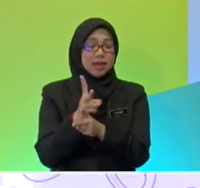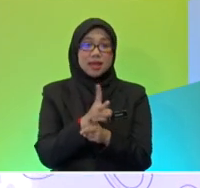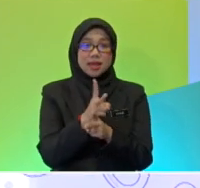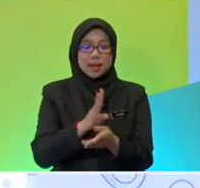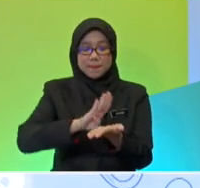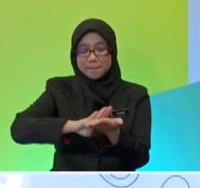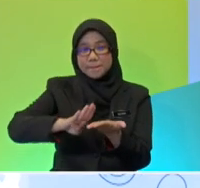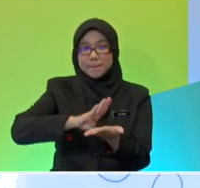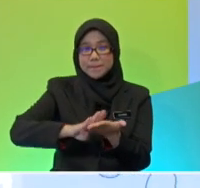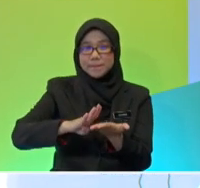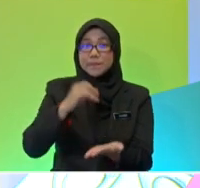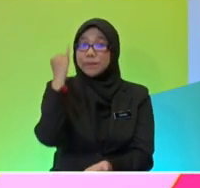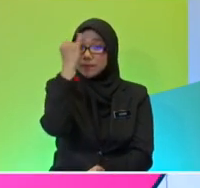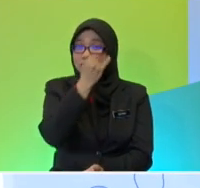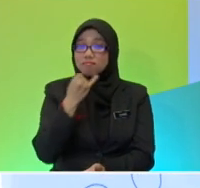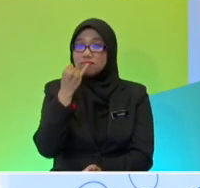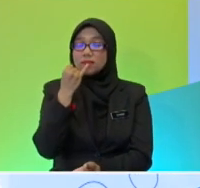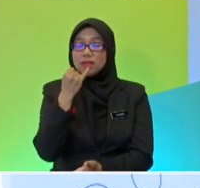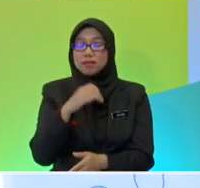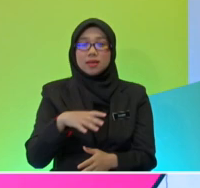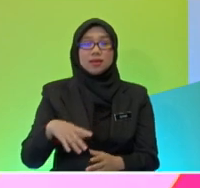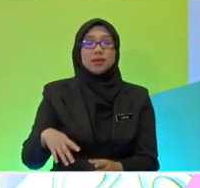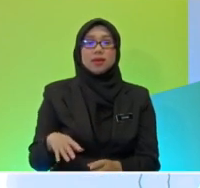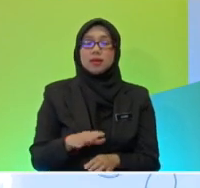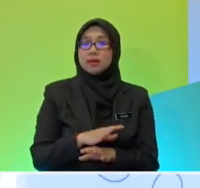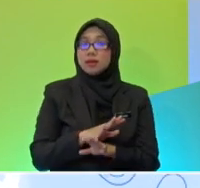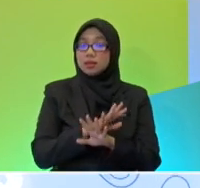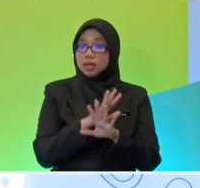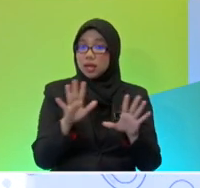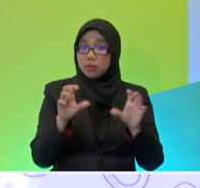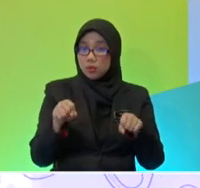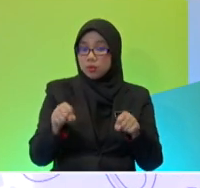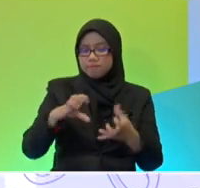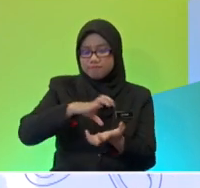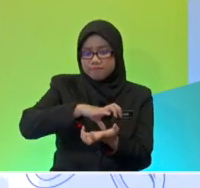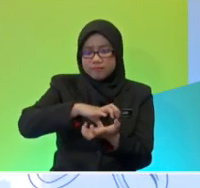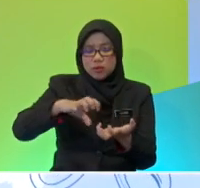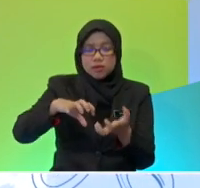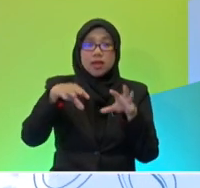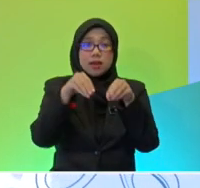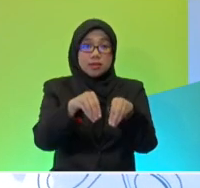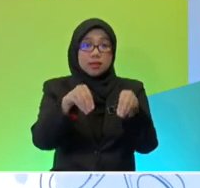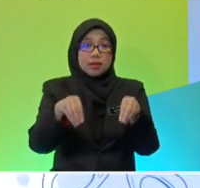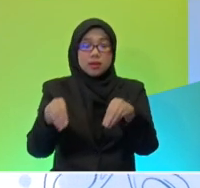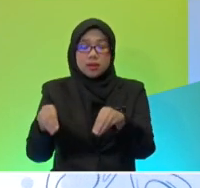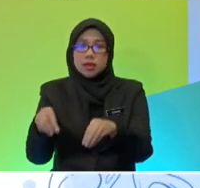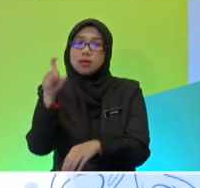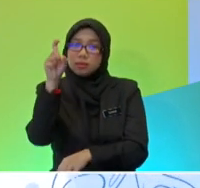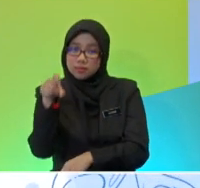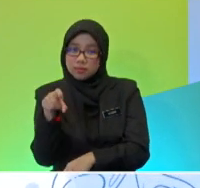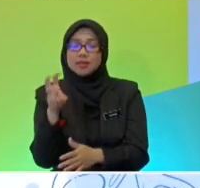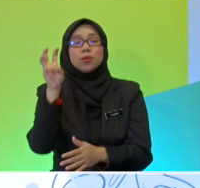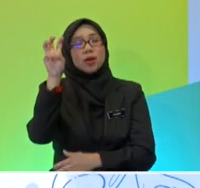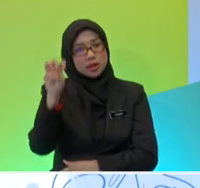alam sekitar bukan saja sekadar tidak dibenarkan merusakkan tanaman kita juga wajib menjaga kebersihan